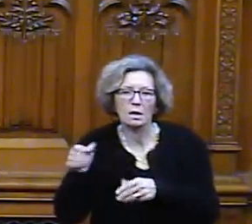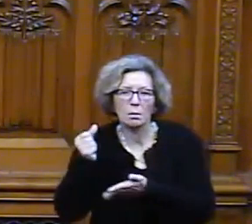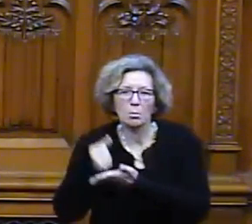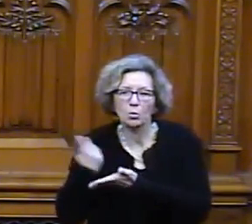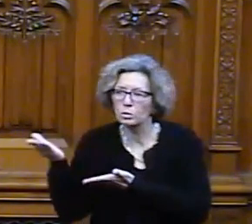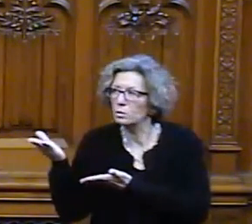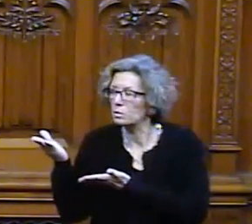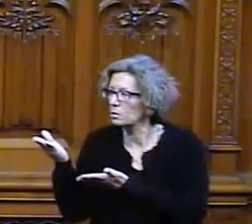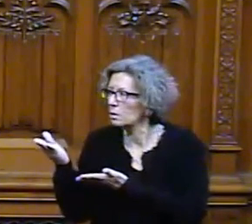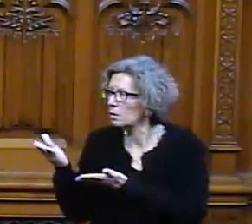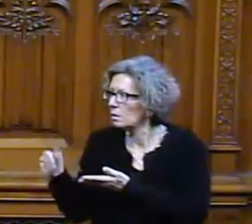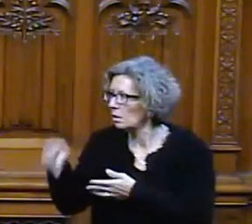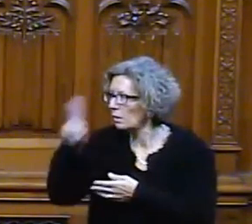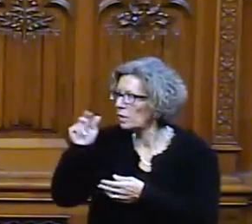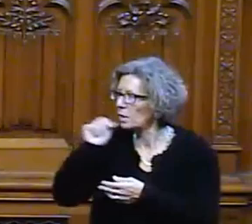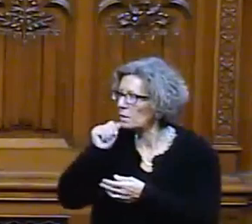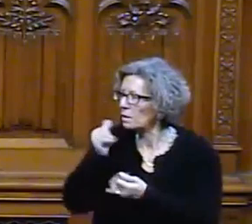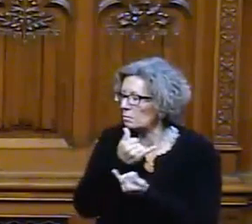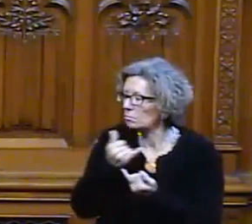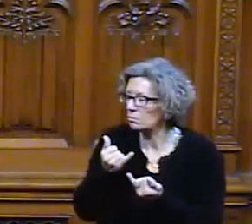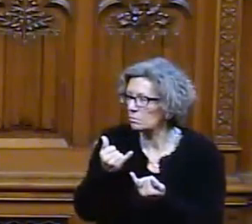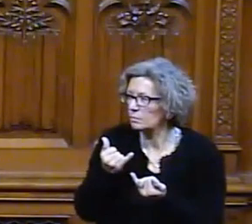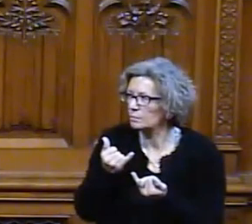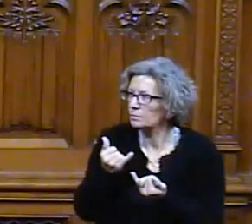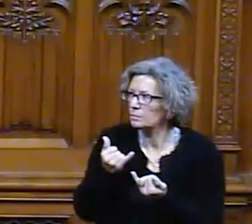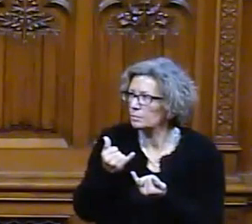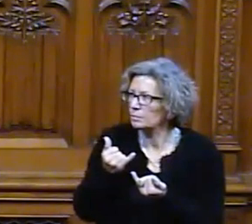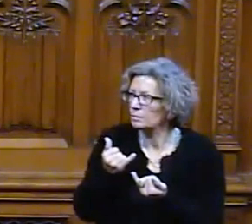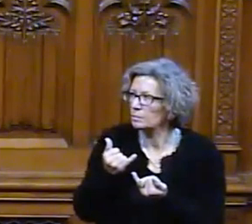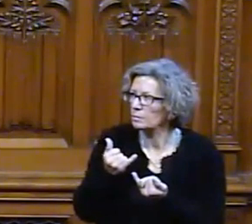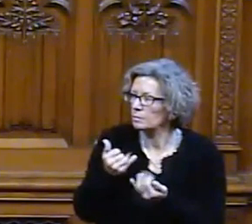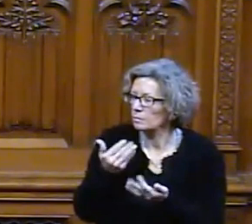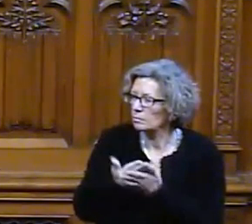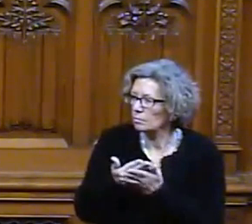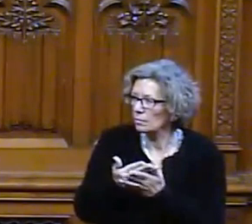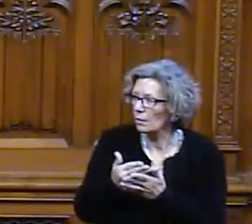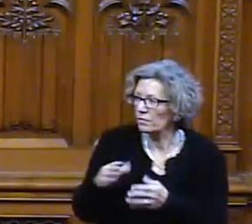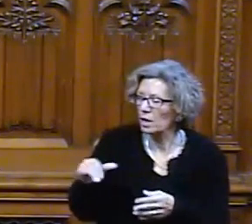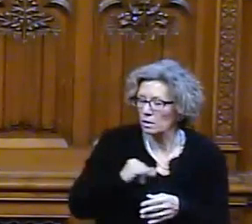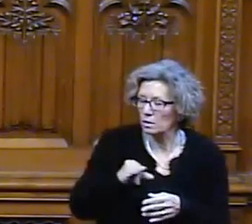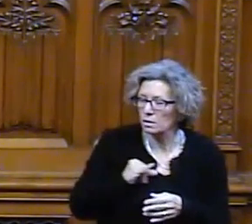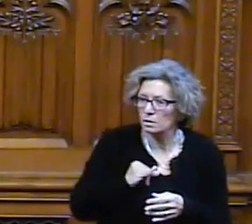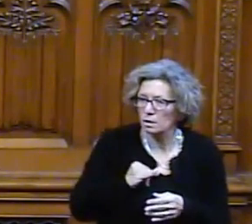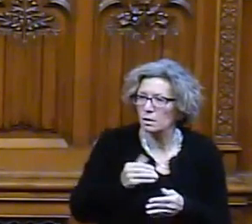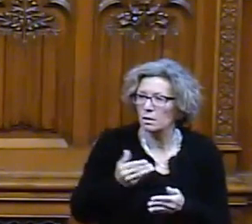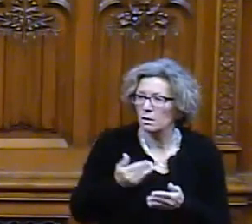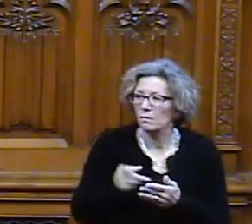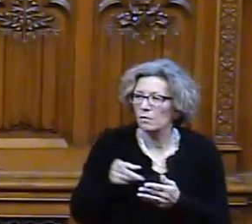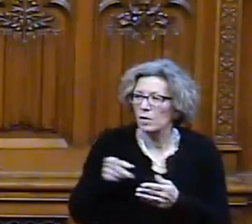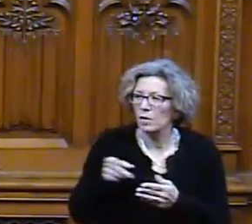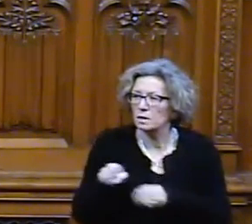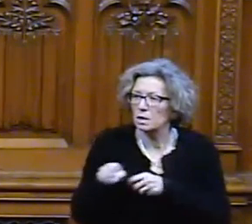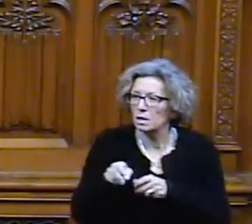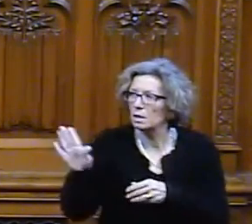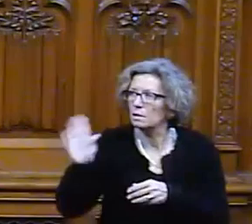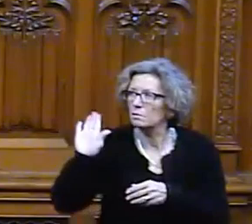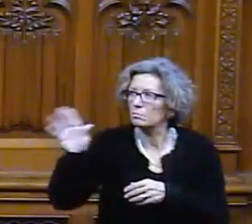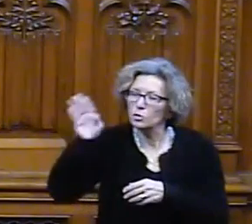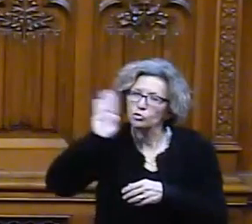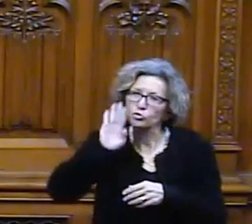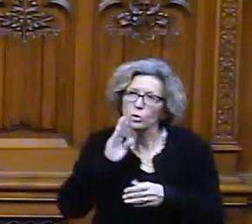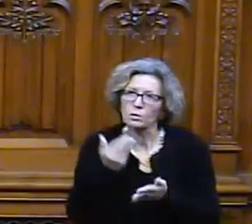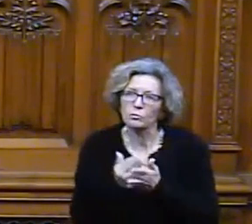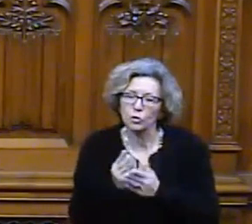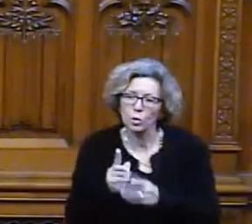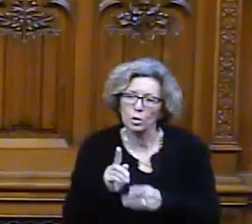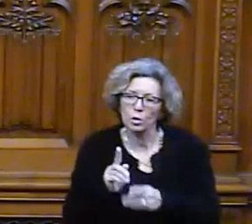es würde die Wienerinnen und Wiener, davon bin ich überzeugt, durchaus interessieren, was sich die Regierenden ihrer Stadt für